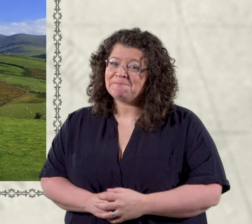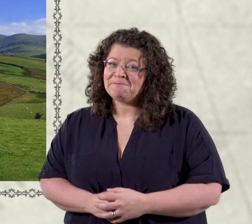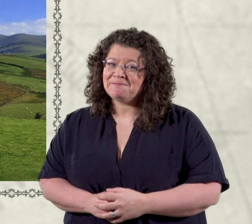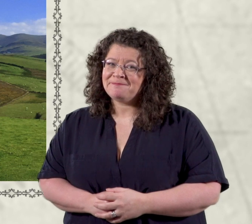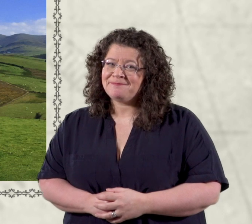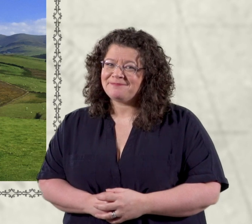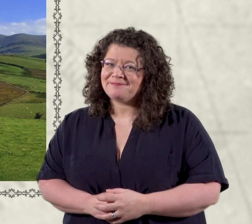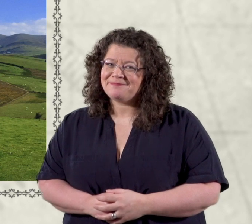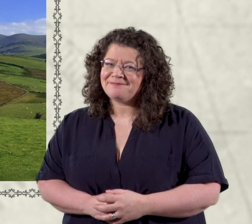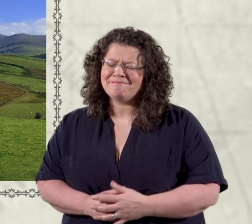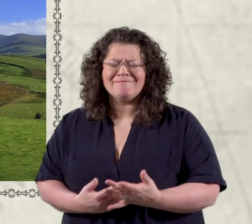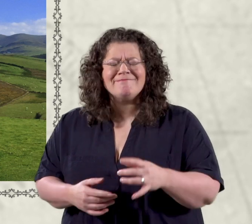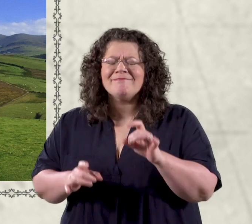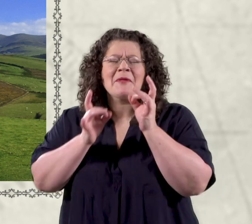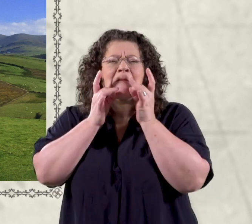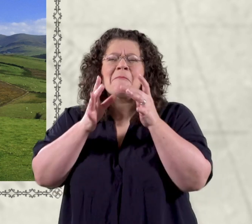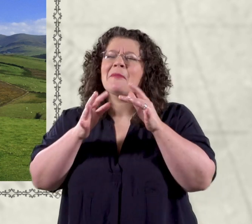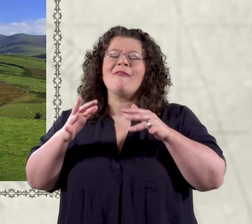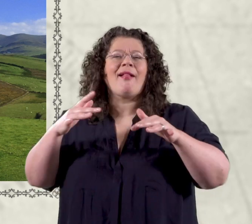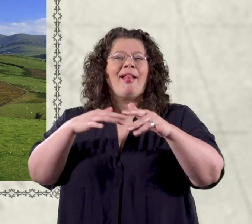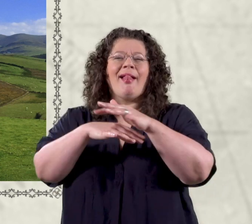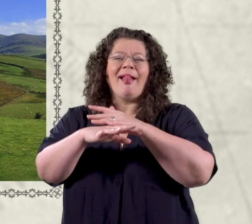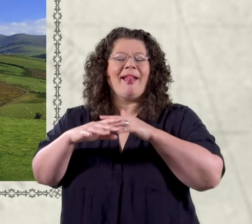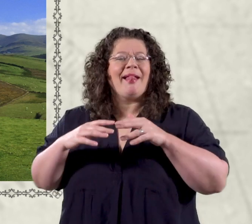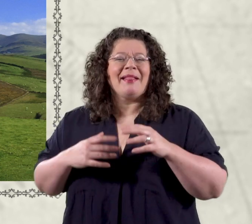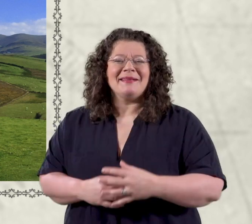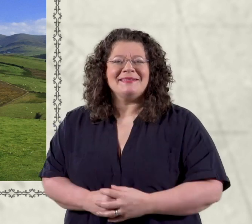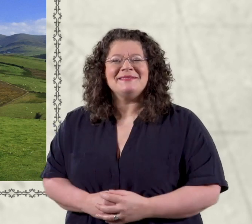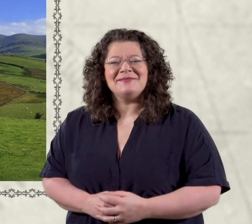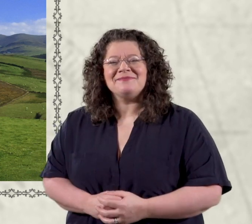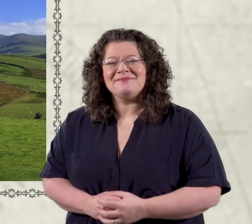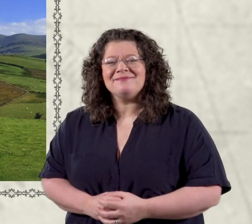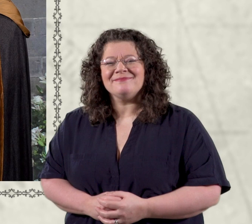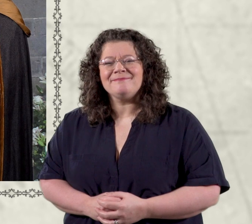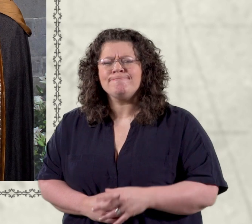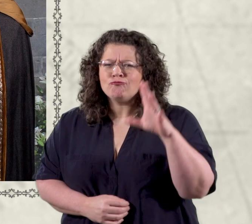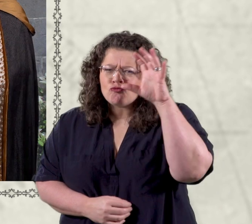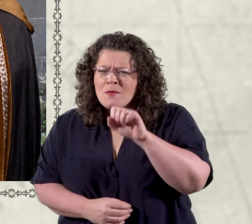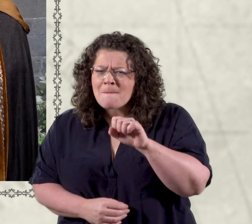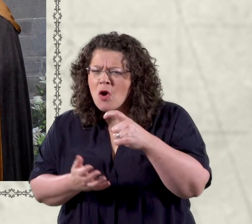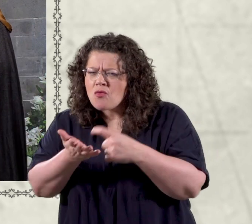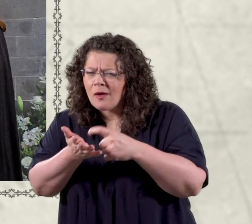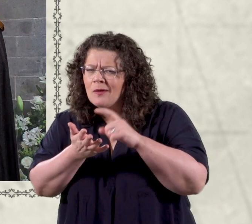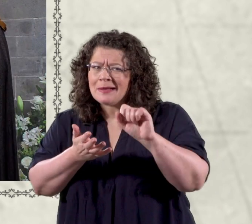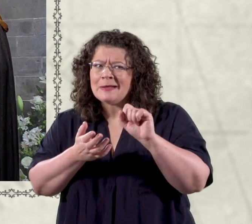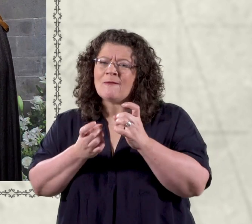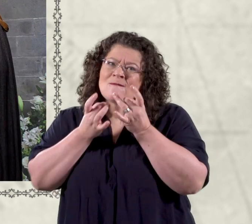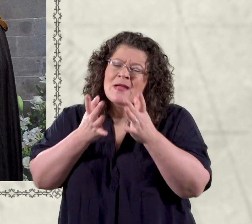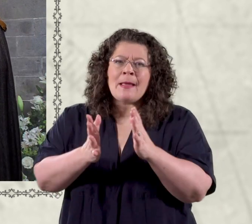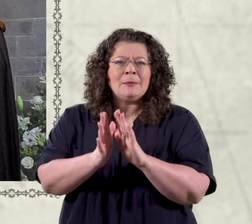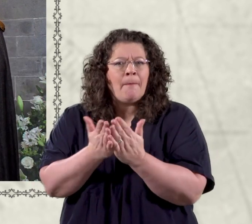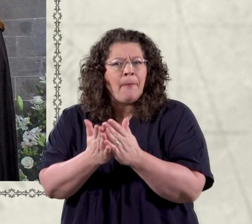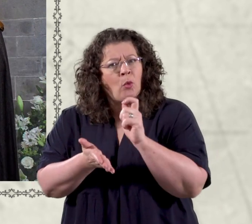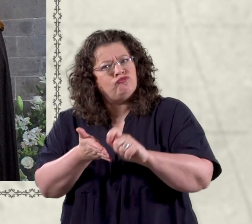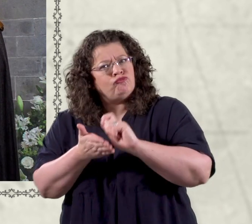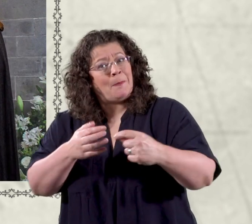fi, canu, un o bleserau bychain bywyd yn tyfu. Yn ôl rhygyfarch yn ei